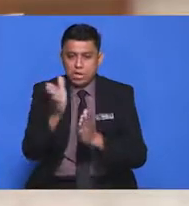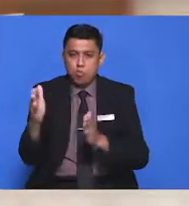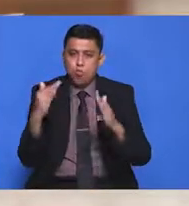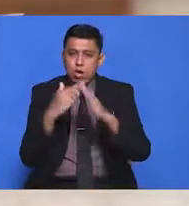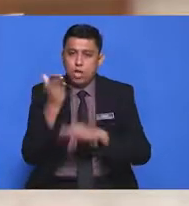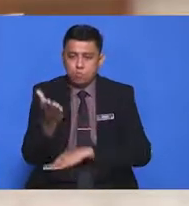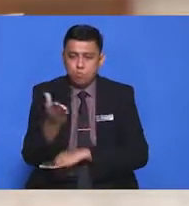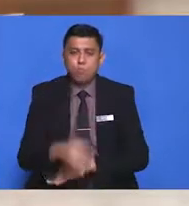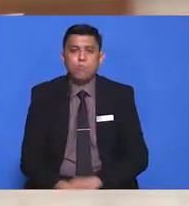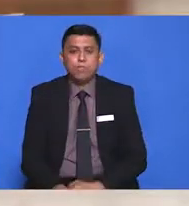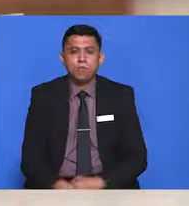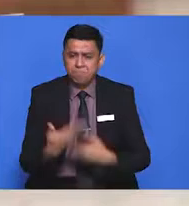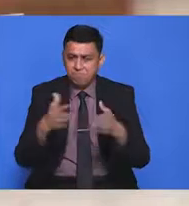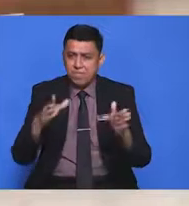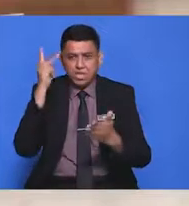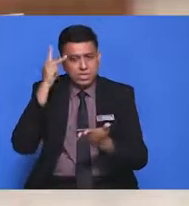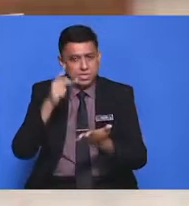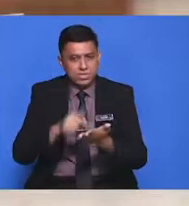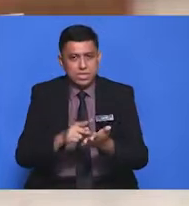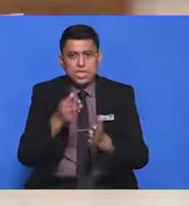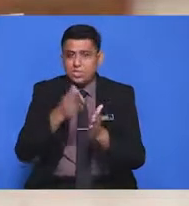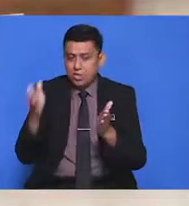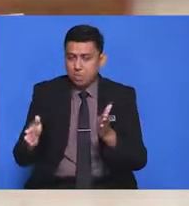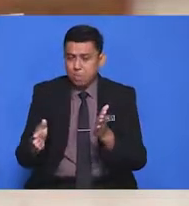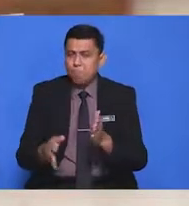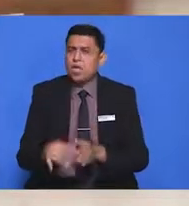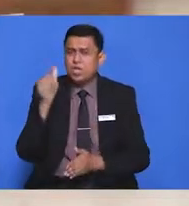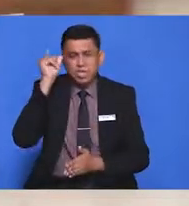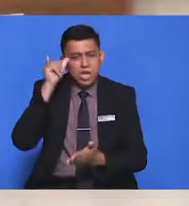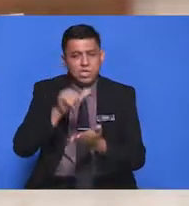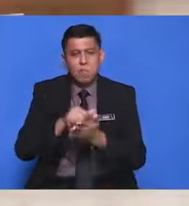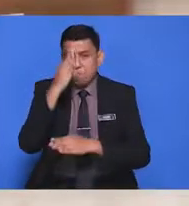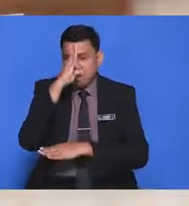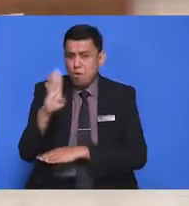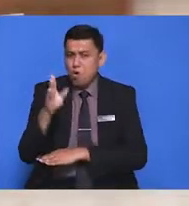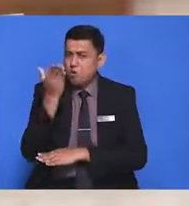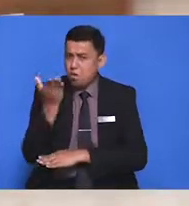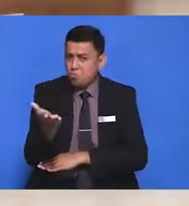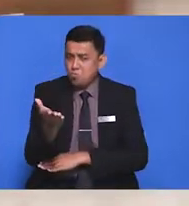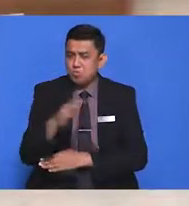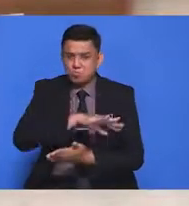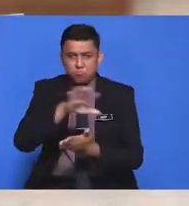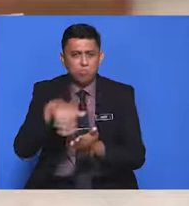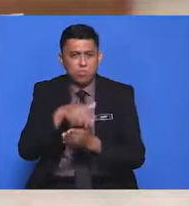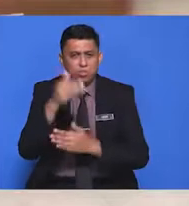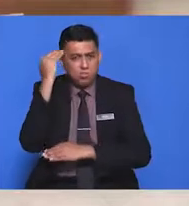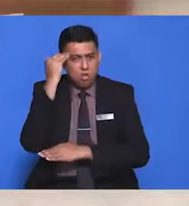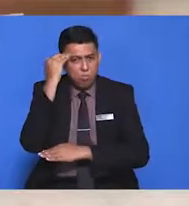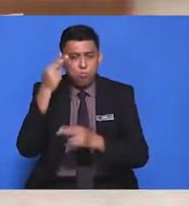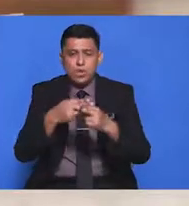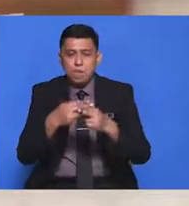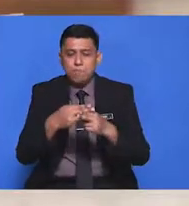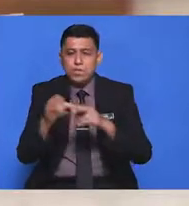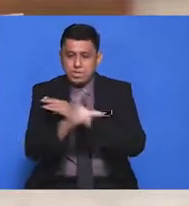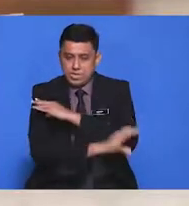anda mengenali jiran anda, cikgu amat yakin bahawa anda juga mengetahui beberapa nama negara yang menjadi jiran